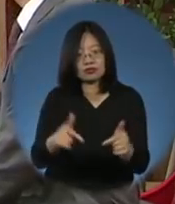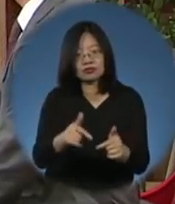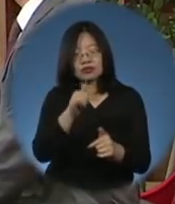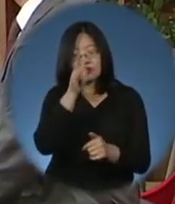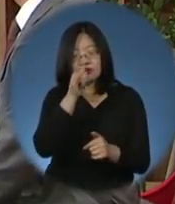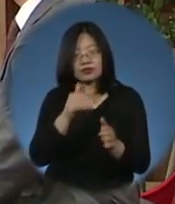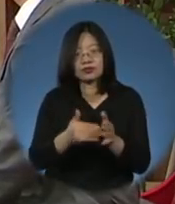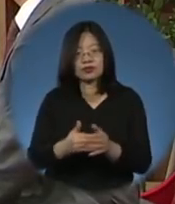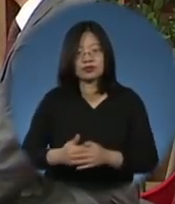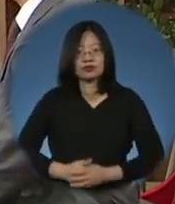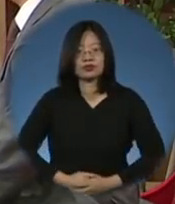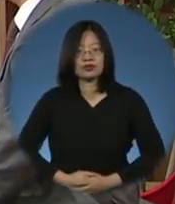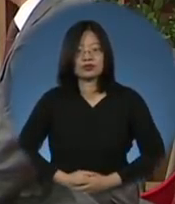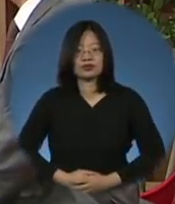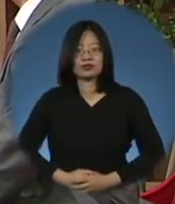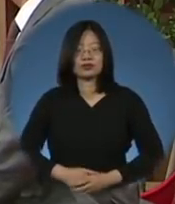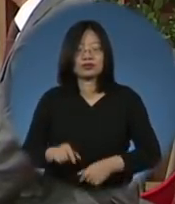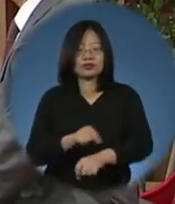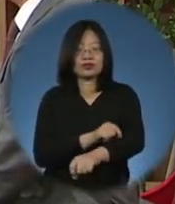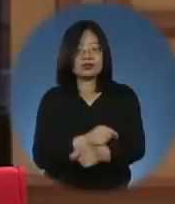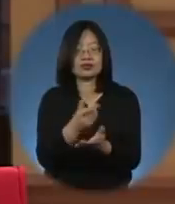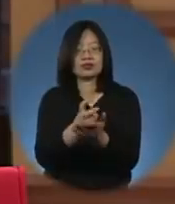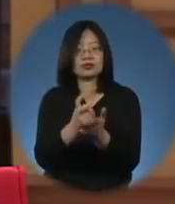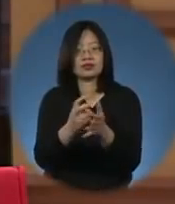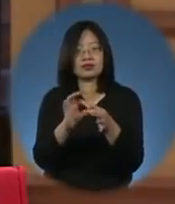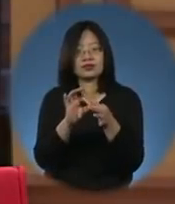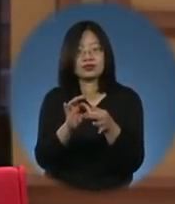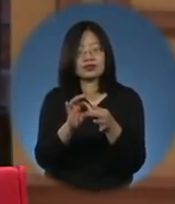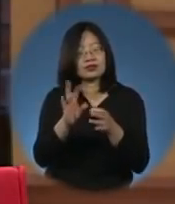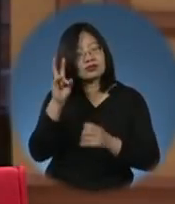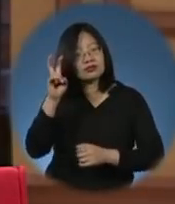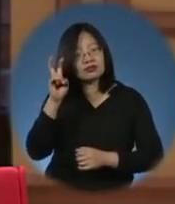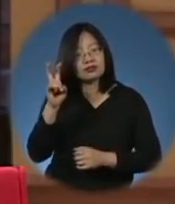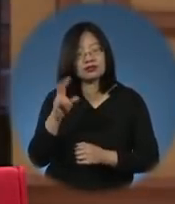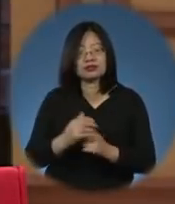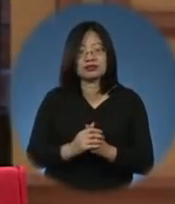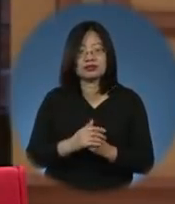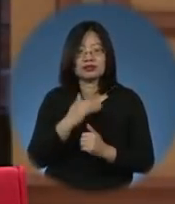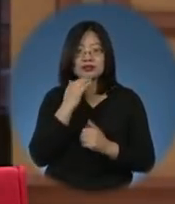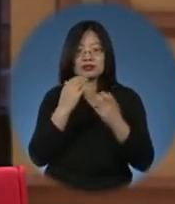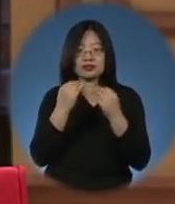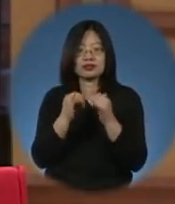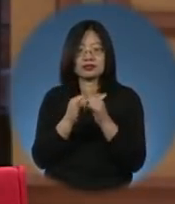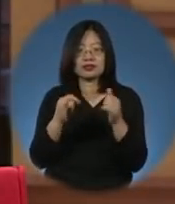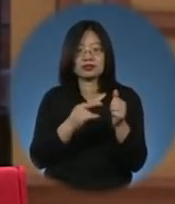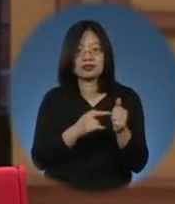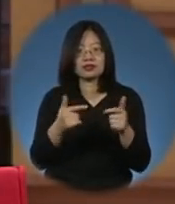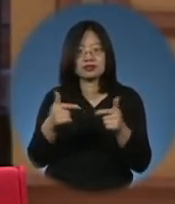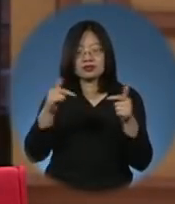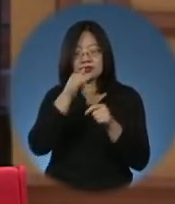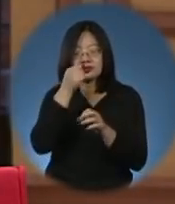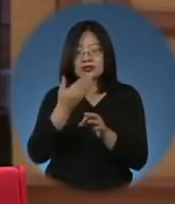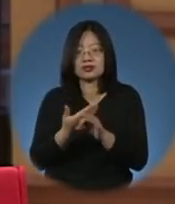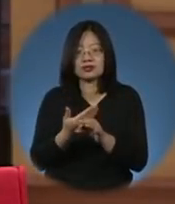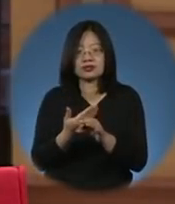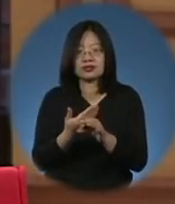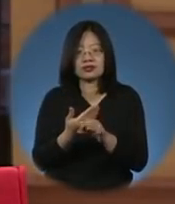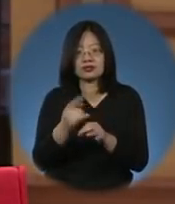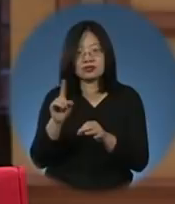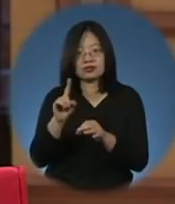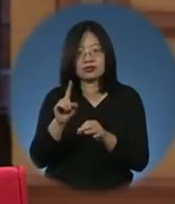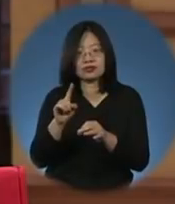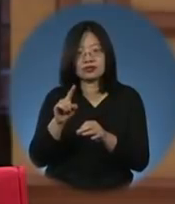그렇습니다. 특히 뭐 법조계 쪽에서는 아무래도 연세가 많은 사람들이 늘어나면 그 소위